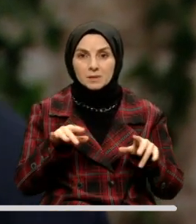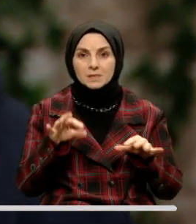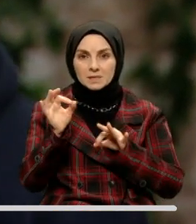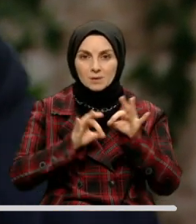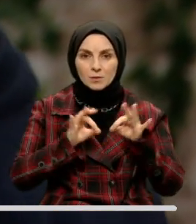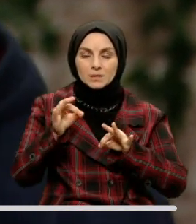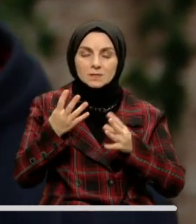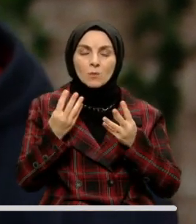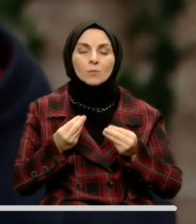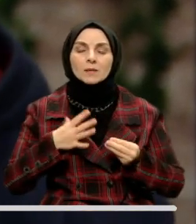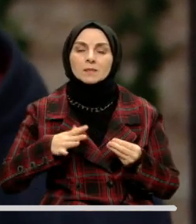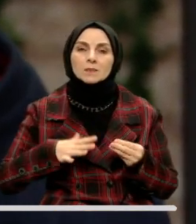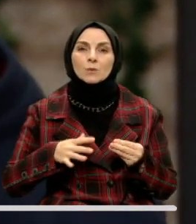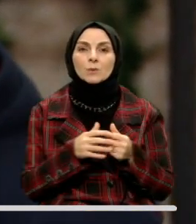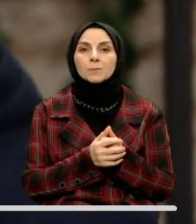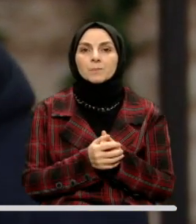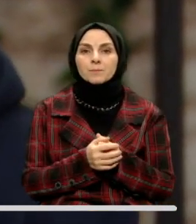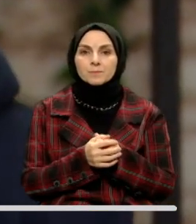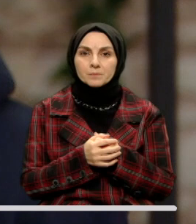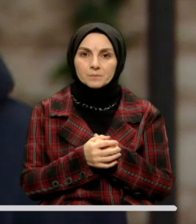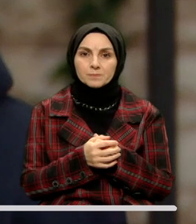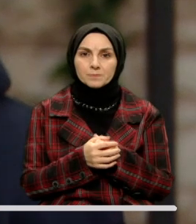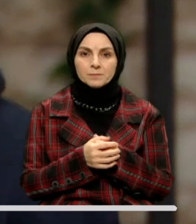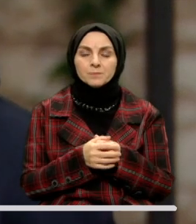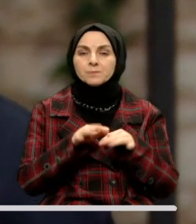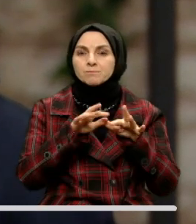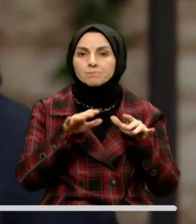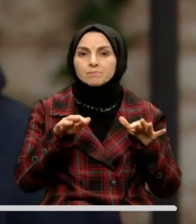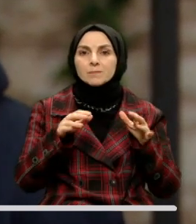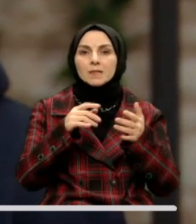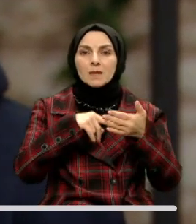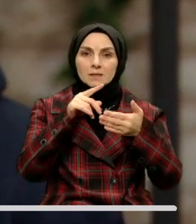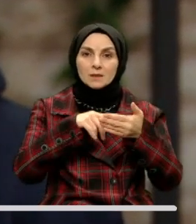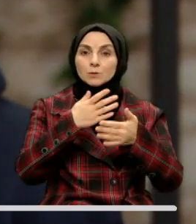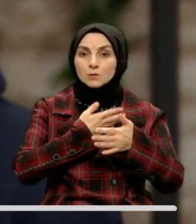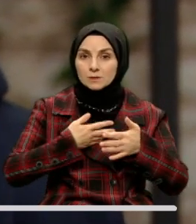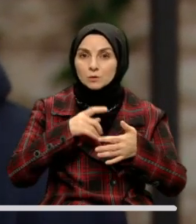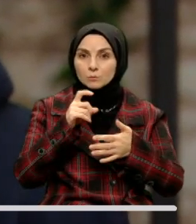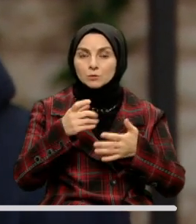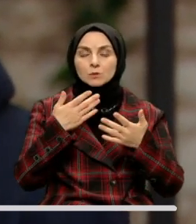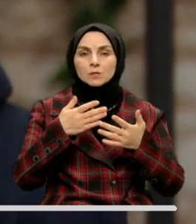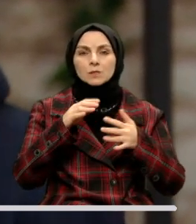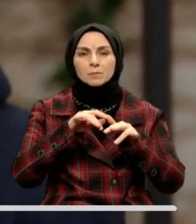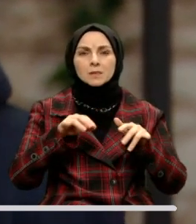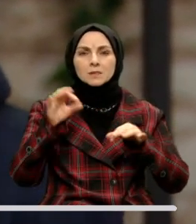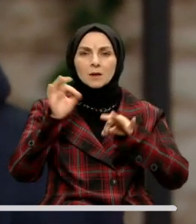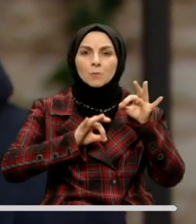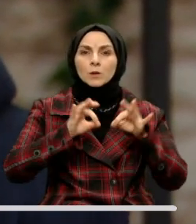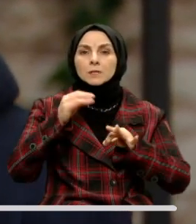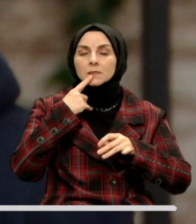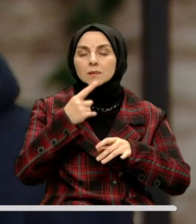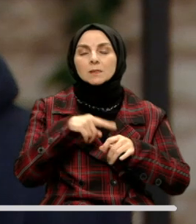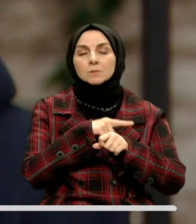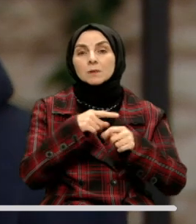mühendisliği. Hani teknolojiyi seviyor musunuz? Evet, teknolojiyle içli dışlı mısın? Mesela bilgisayar mühendisliği dediğimizde, şimdi biz